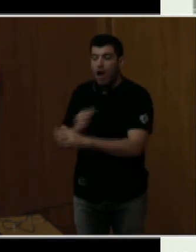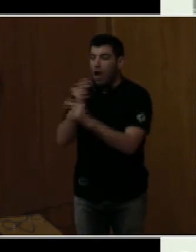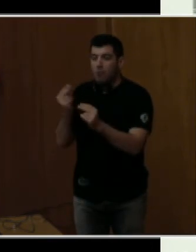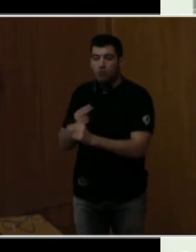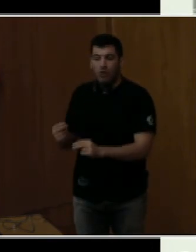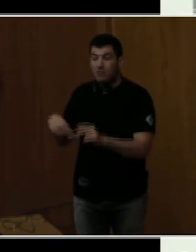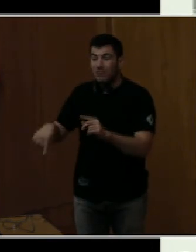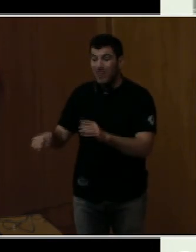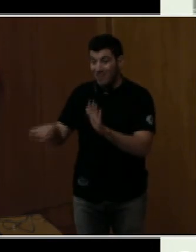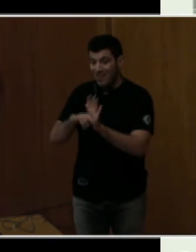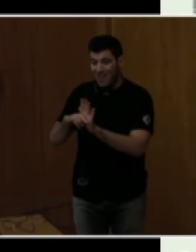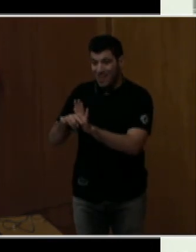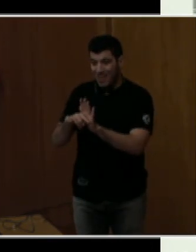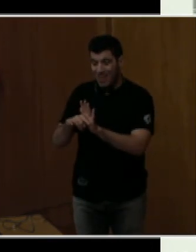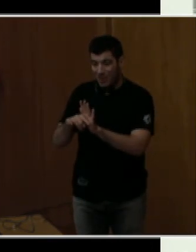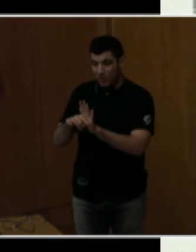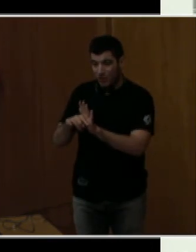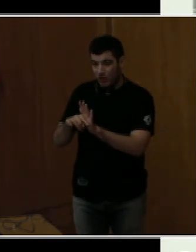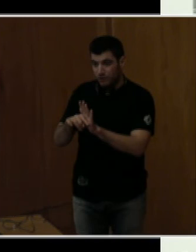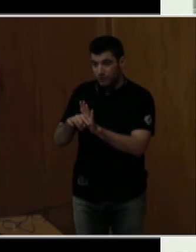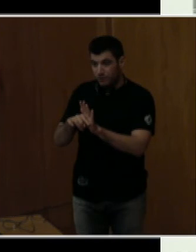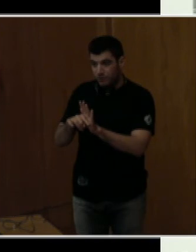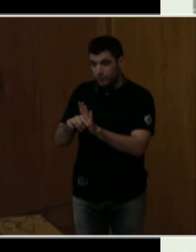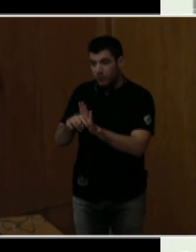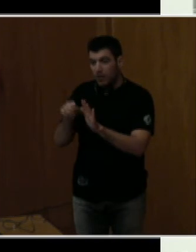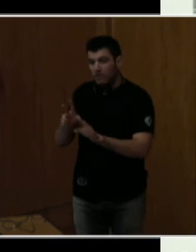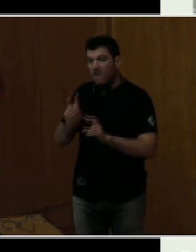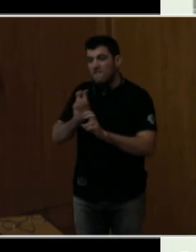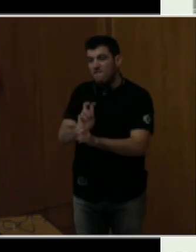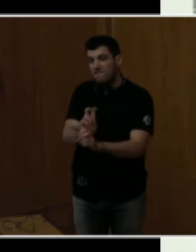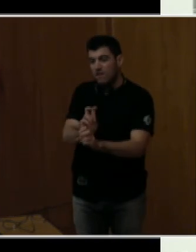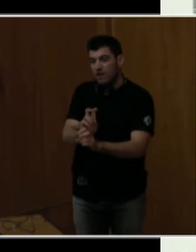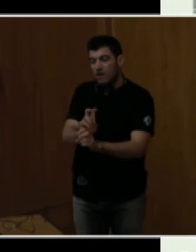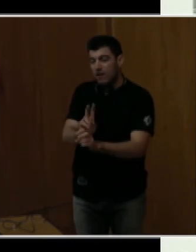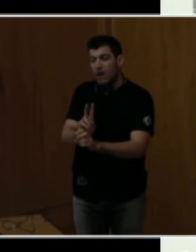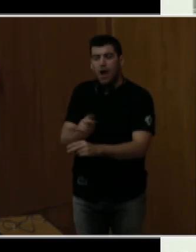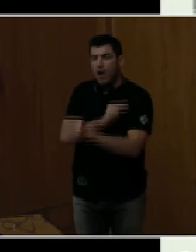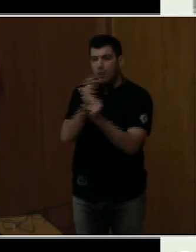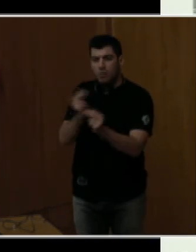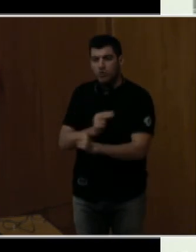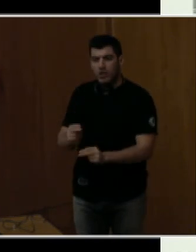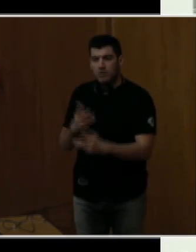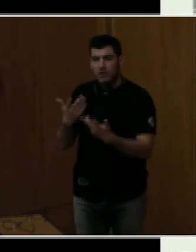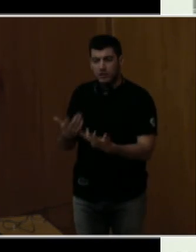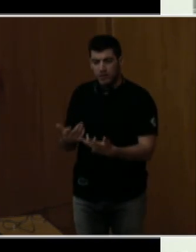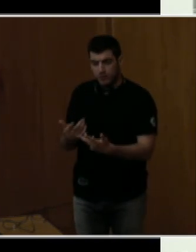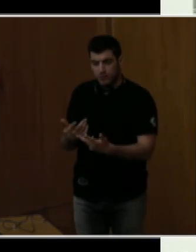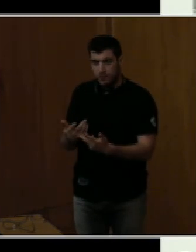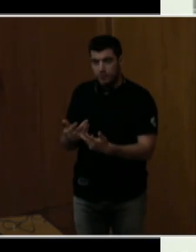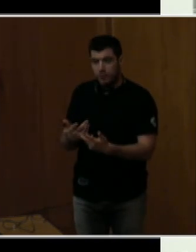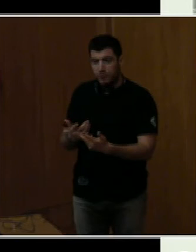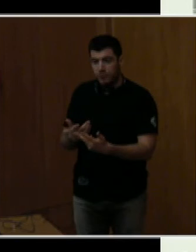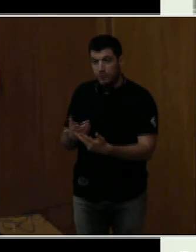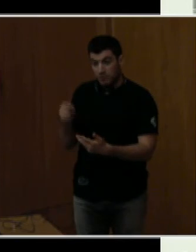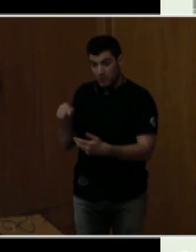ηλεκτρόνια και οι ΟΠΕΣ που έχουν συγκεντρωθεί στις δύο πλάκες του πυκνωτή παραμένουν εκεί. Με αποτέλεσμα να έχουμε κάνει τι? Να έχουμε στείλει μια πληροφορία στην